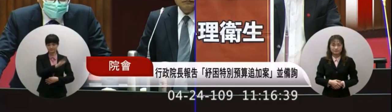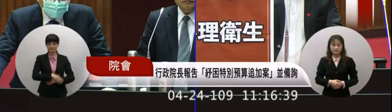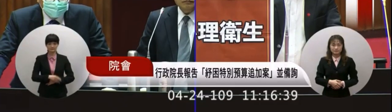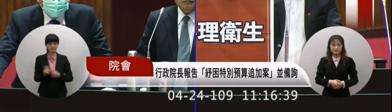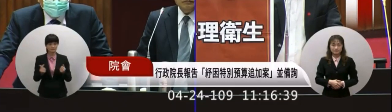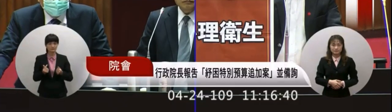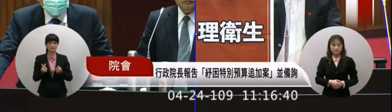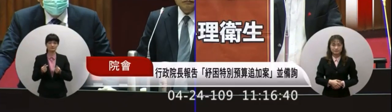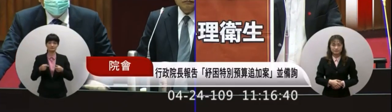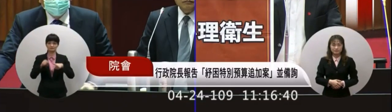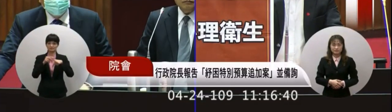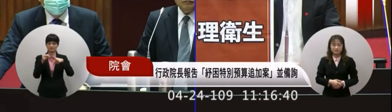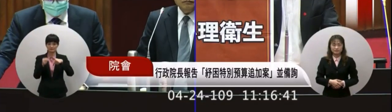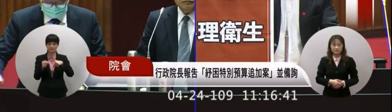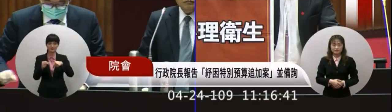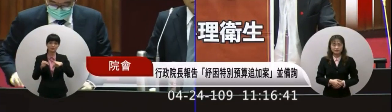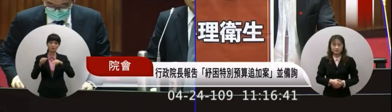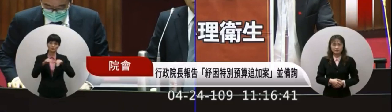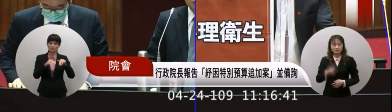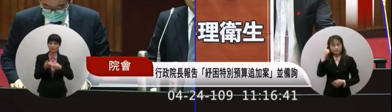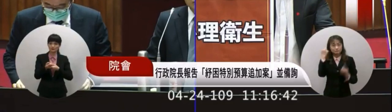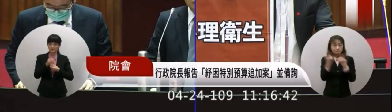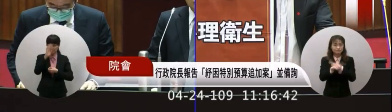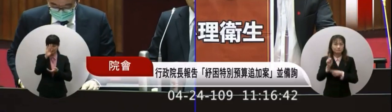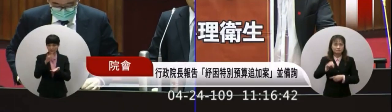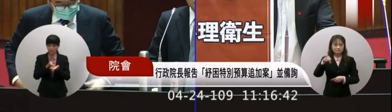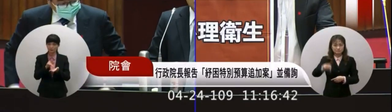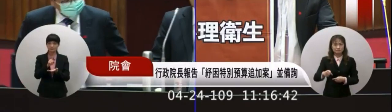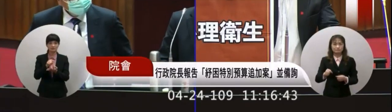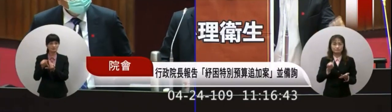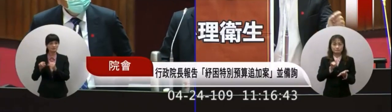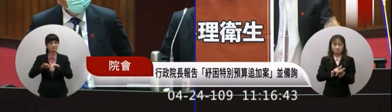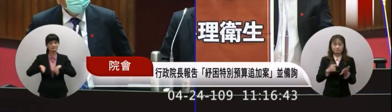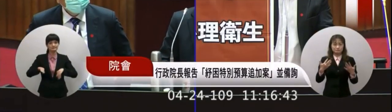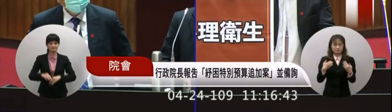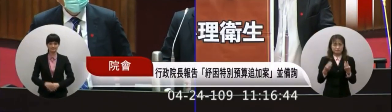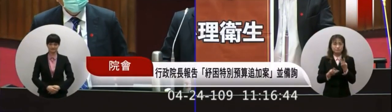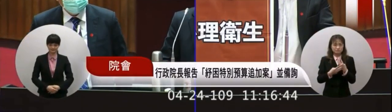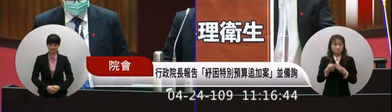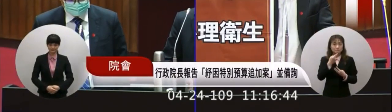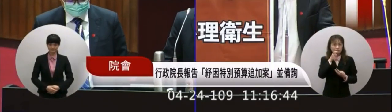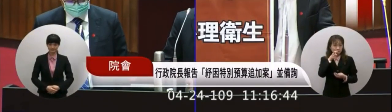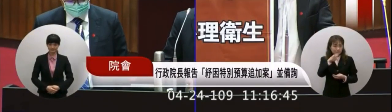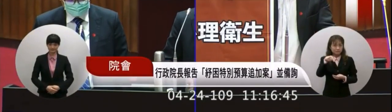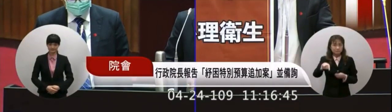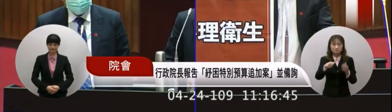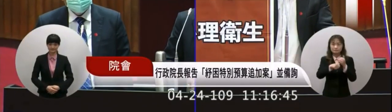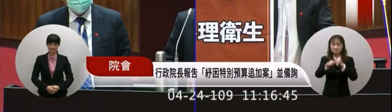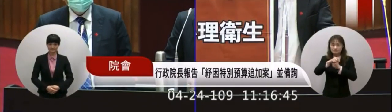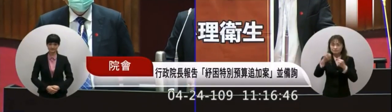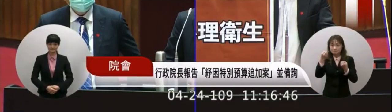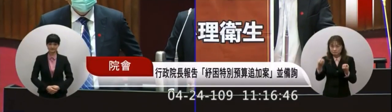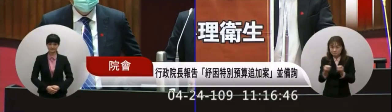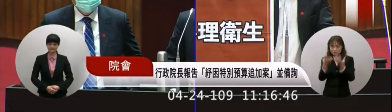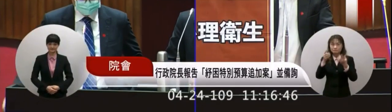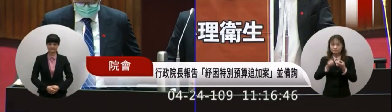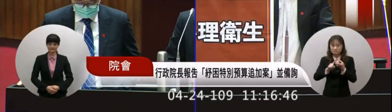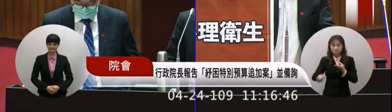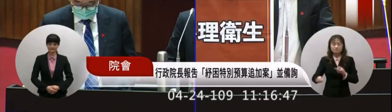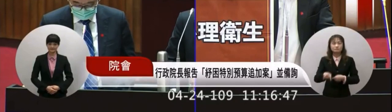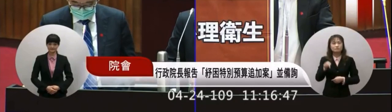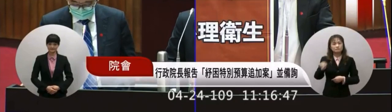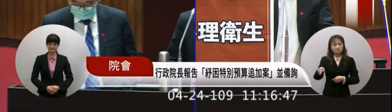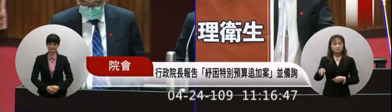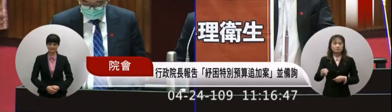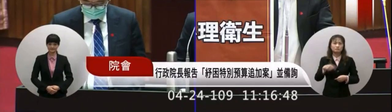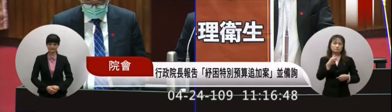毒啦、细菌这种的。 也就是讲，即道的即个武汉肺炎哦，咱会当甲定义做叫做生物的灾难啦。啊，生物灾难吼，含天